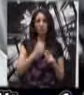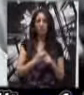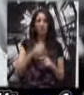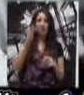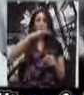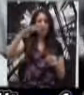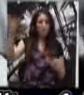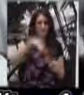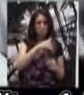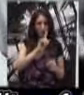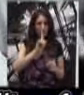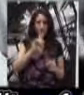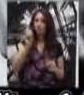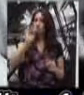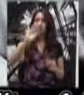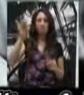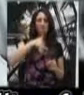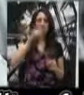مش بيقول لك عيالك انا